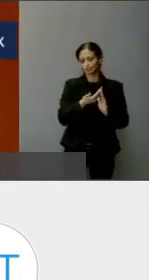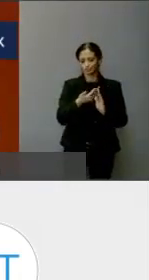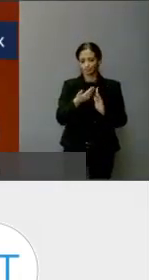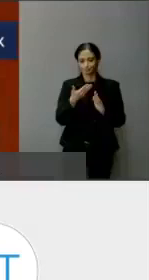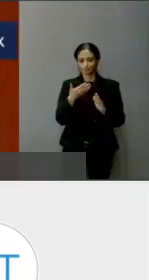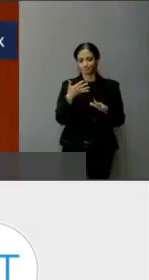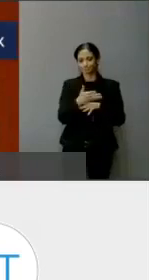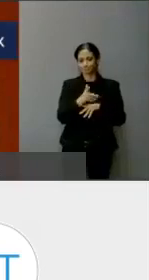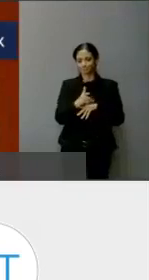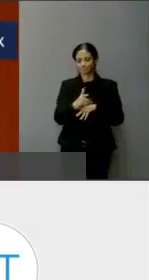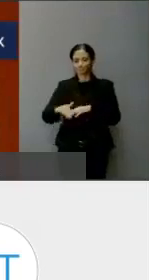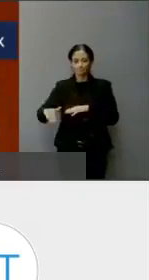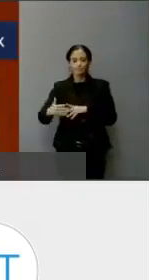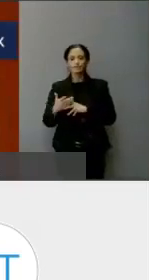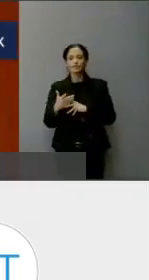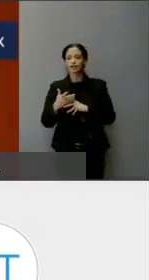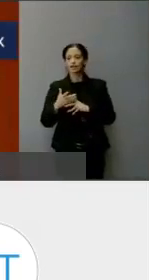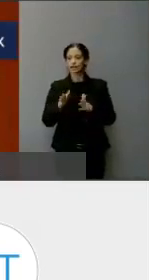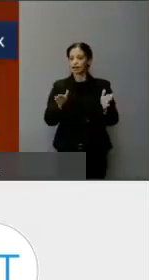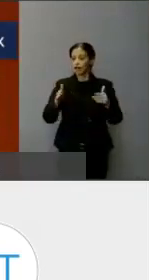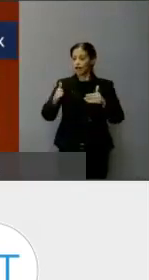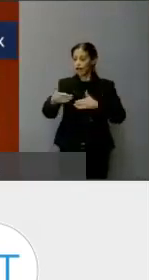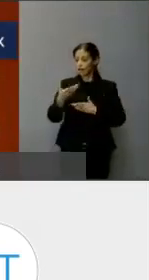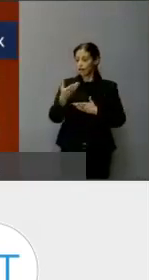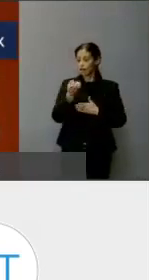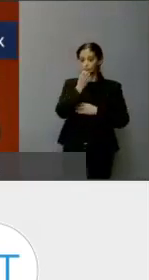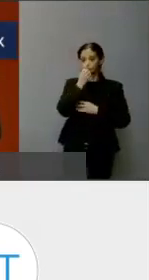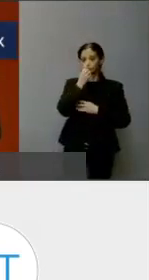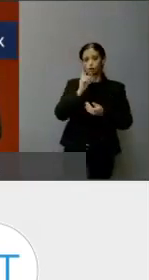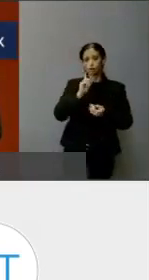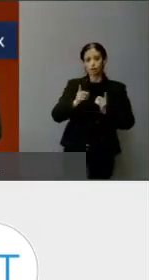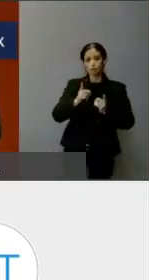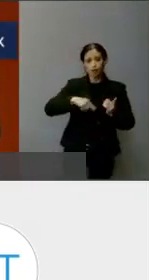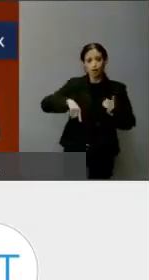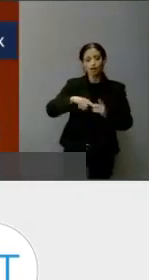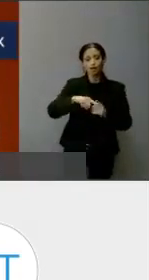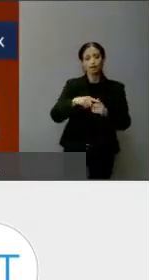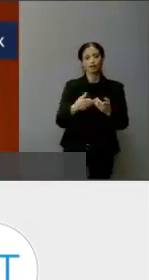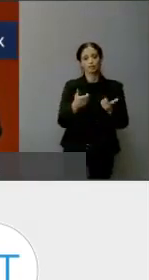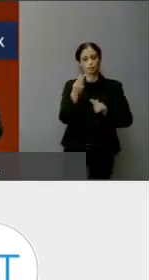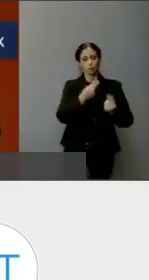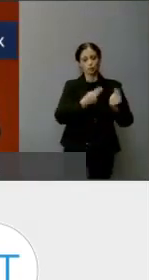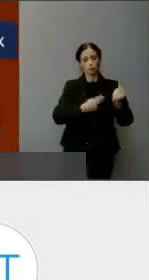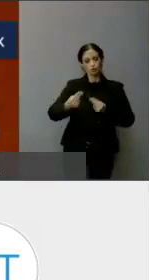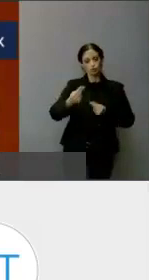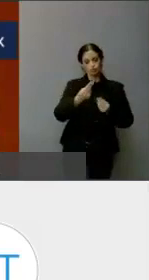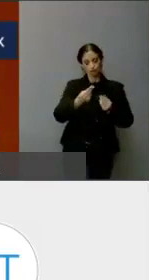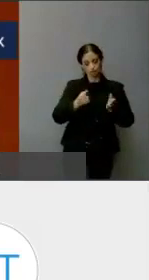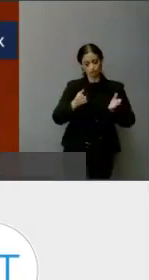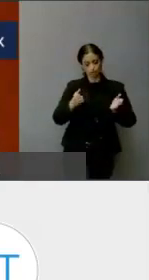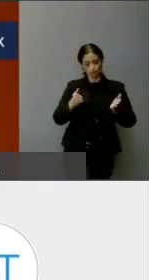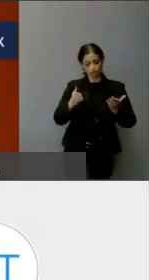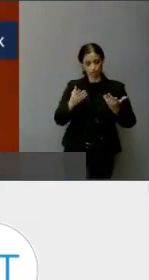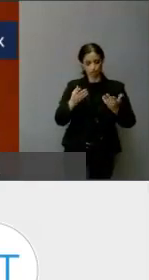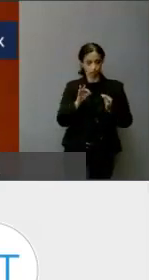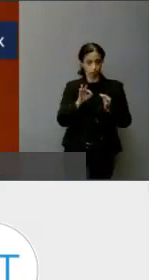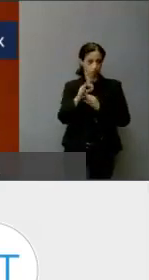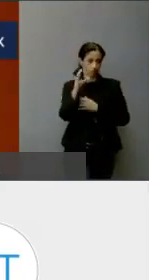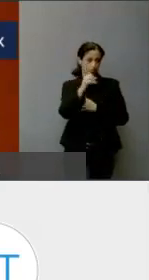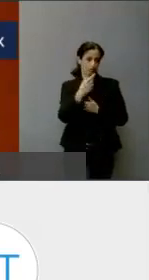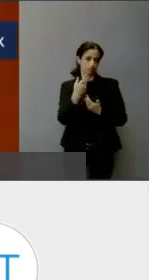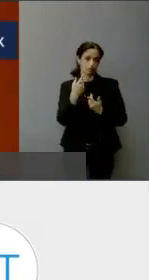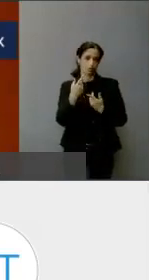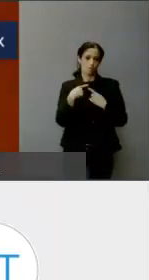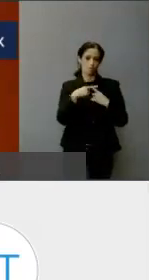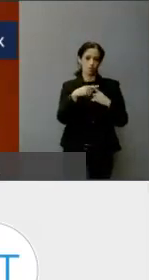oggi caratterizza l'aula di buona politica di costruzioni progetti per la città condivisi per il bene comune corato di